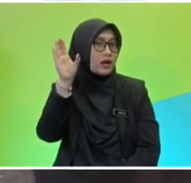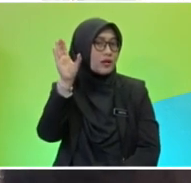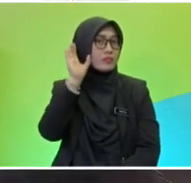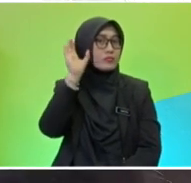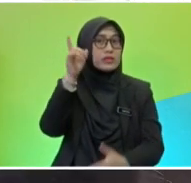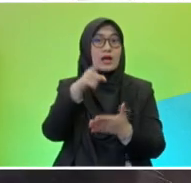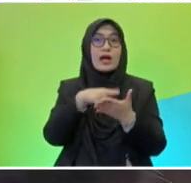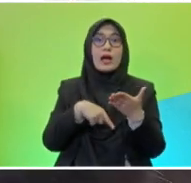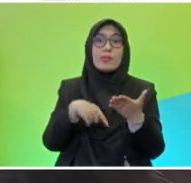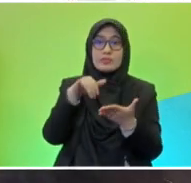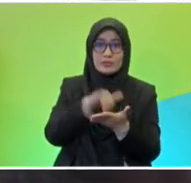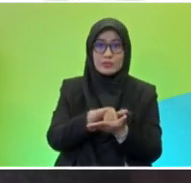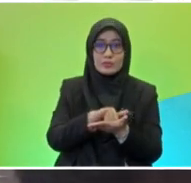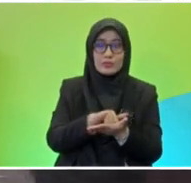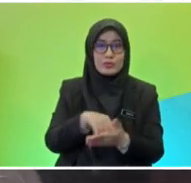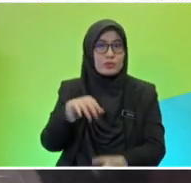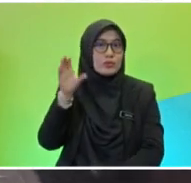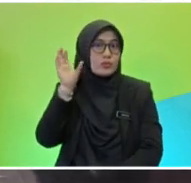Bunyi apakah itu?